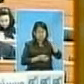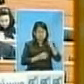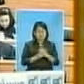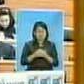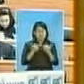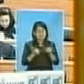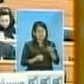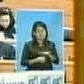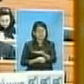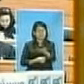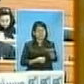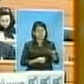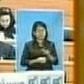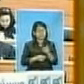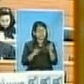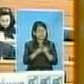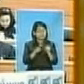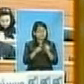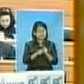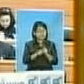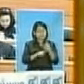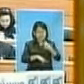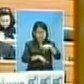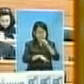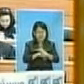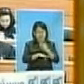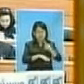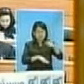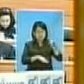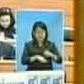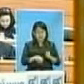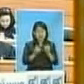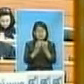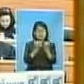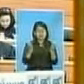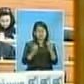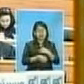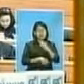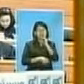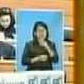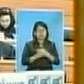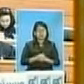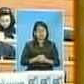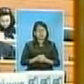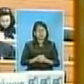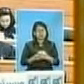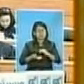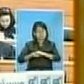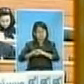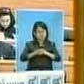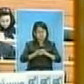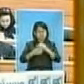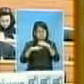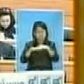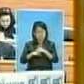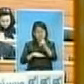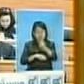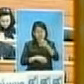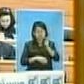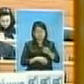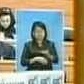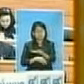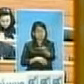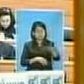เต็มๆอยู่เหมือนกันนะฮะเรื่องที่พูดถึงคนเสื้อแดงก็มีพูดถึงสสคนหนึ่งของพรรคเพื่อไทยก็มีลองฟังคุณสุเทพทุกสุบรรณนะ